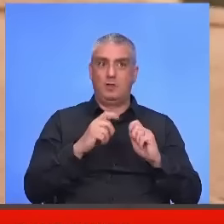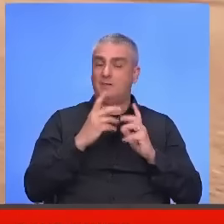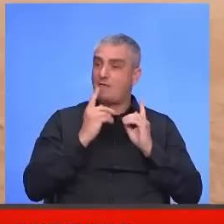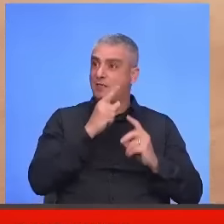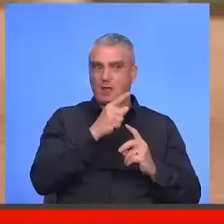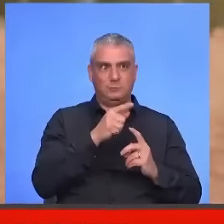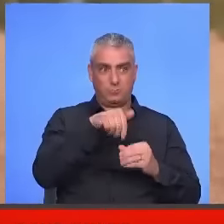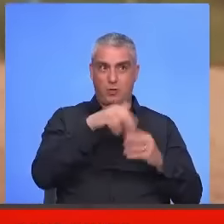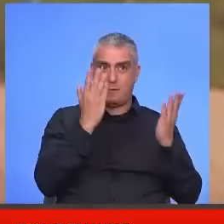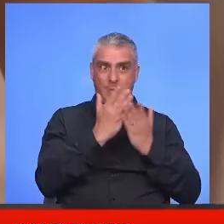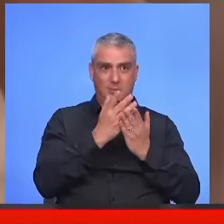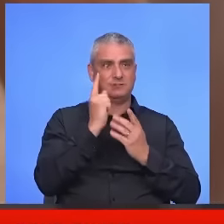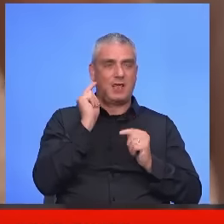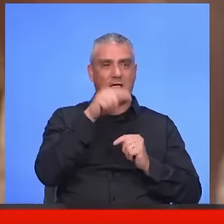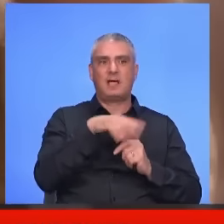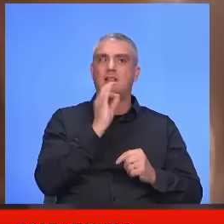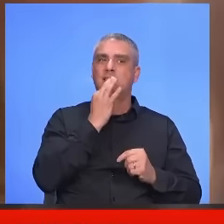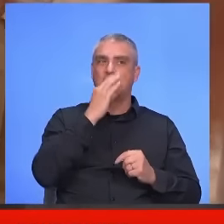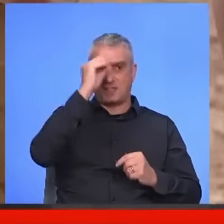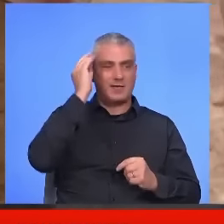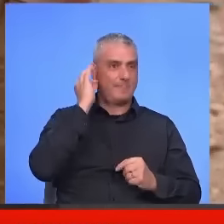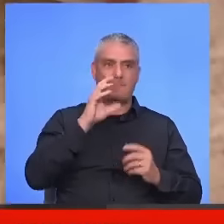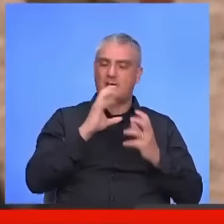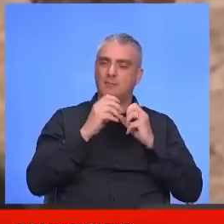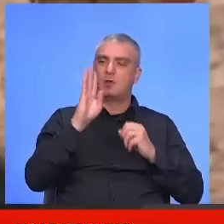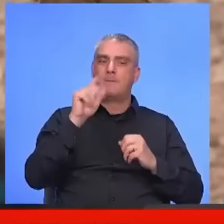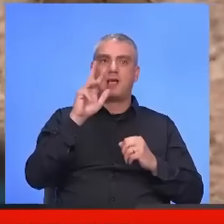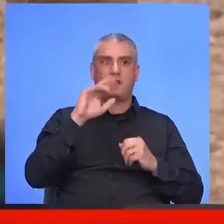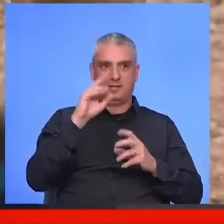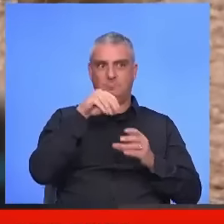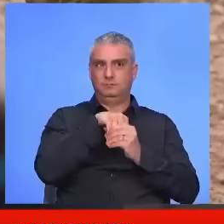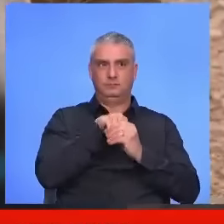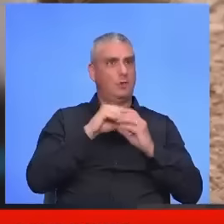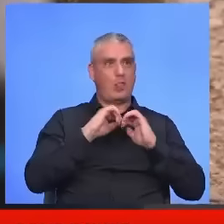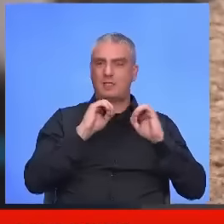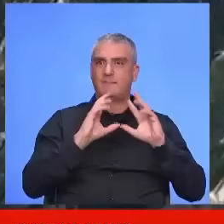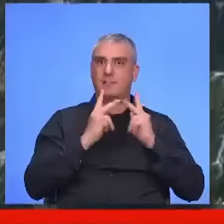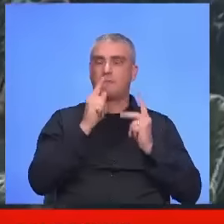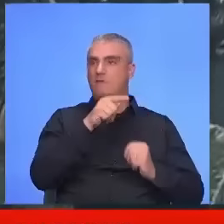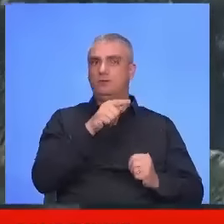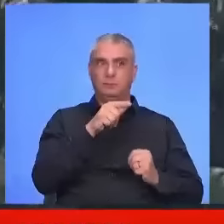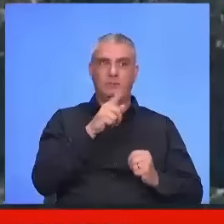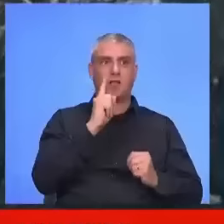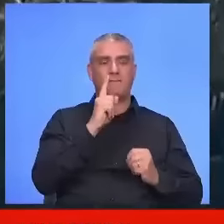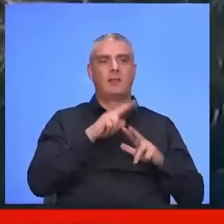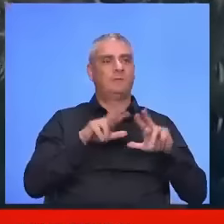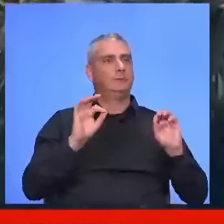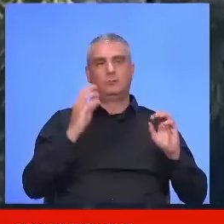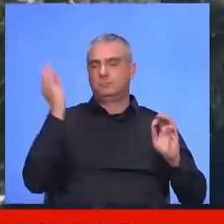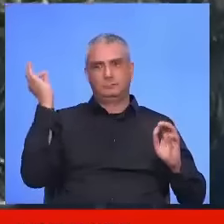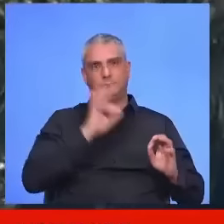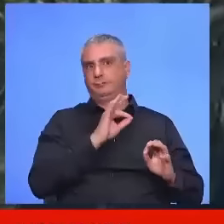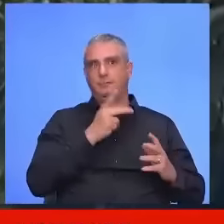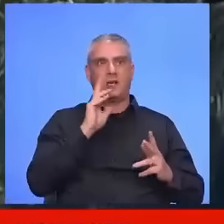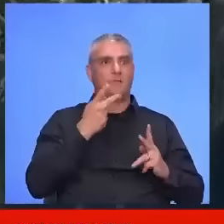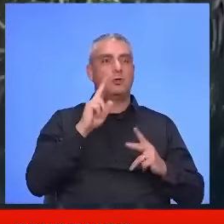כאן באילת, היו צריכים להגיע גם נערות ונערים מבארי שהם חלק בלתי נפרד מהקבוצה הזו, אבל המציאות ממשיכה להקות גם